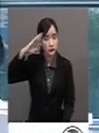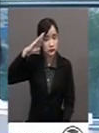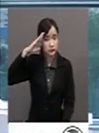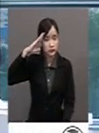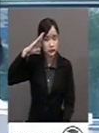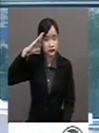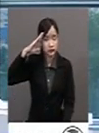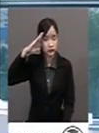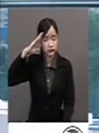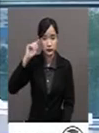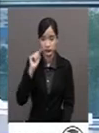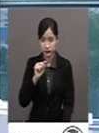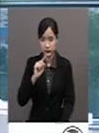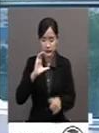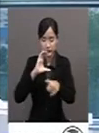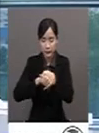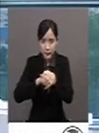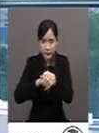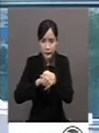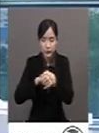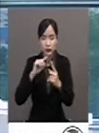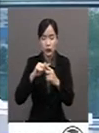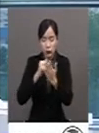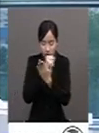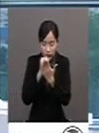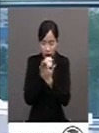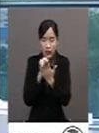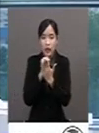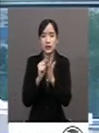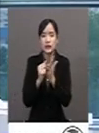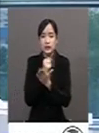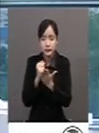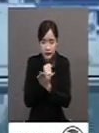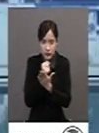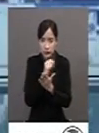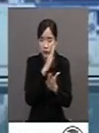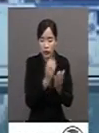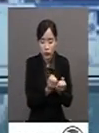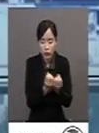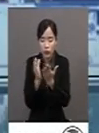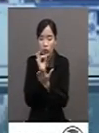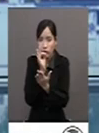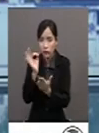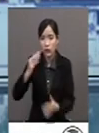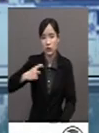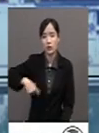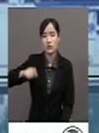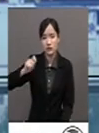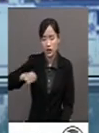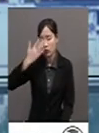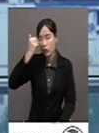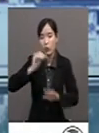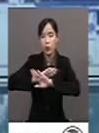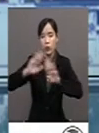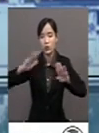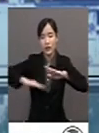ลทหารเนี่ยถูกจับกลุ่มในข้อหายาเสพติดแต่ปรากฏว่าพอนำไปส่งฟ้องกับศาลเนี่ยศาลยกฟ้องเพราะว่าหลัก